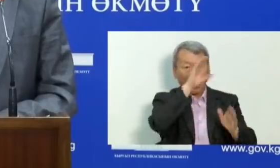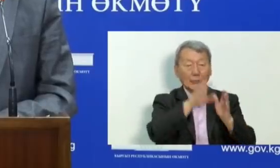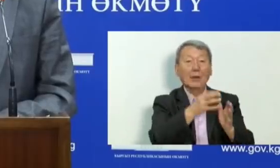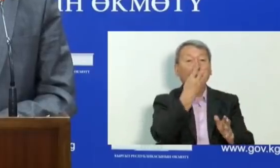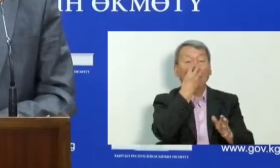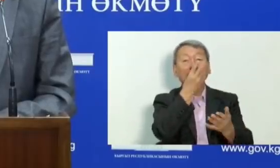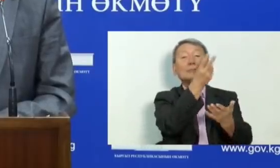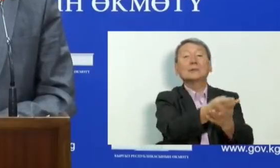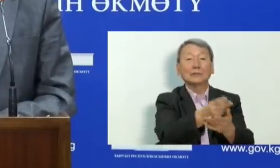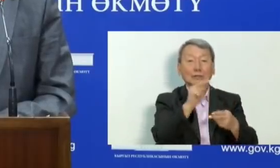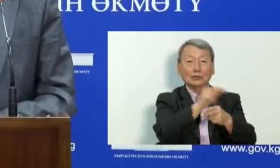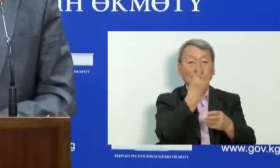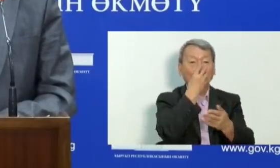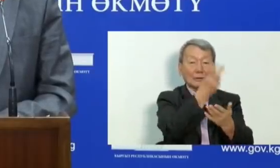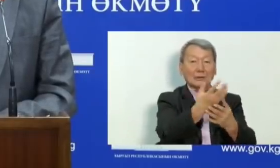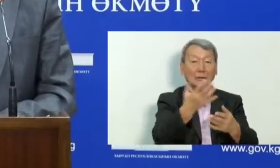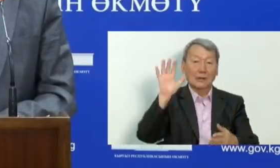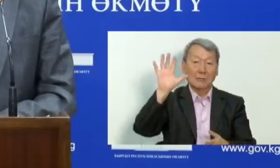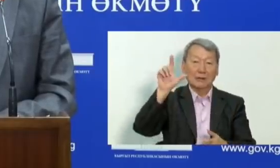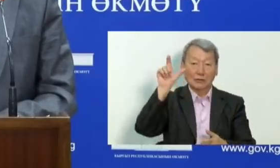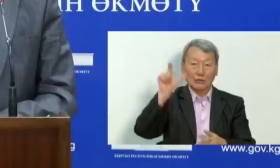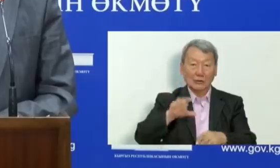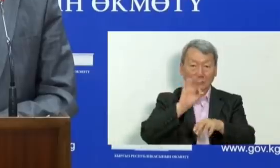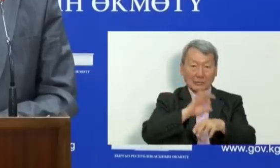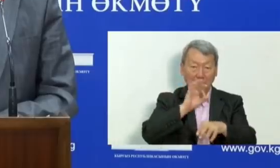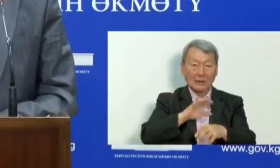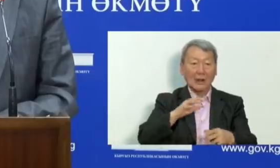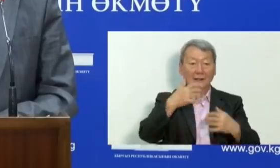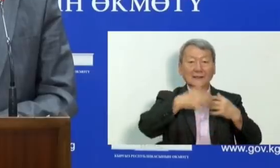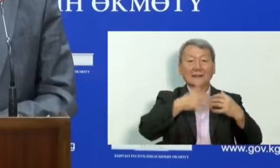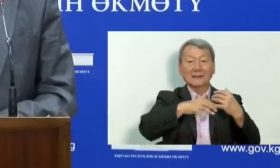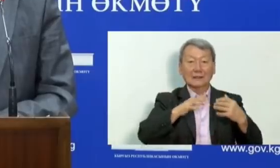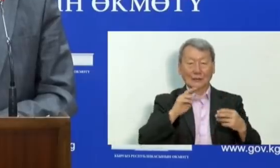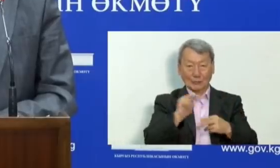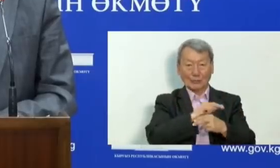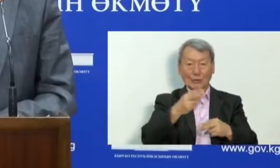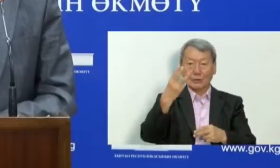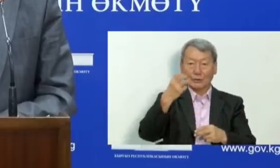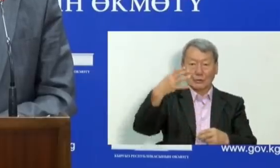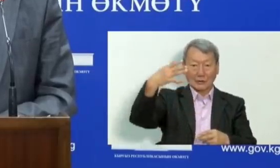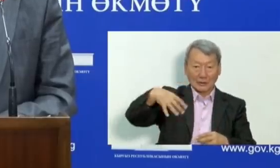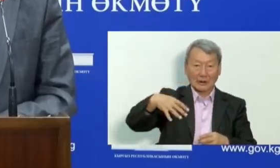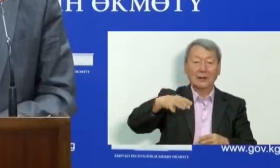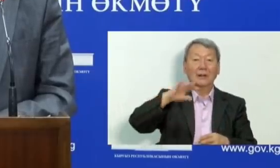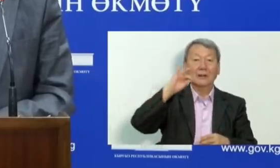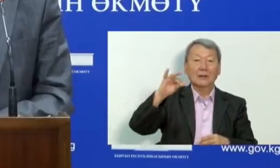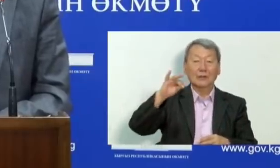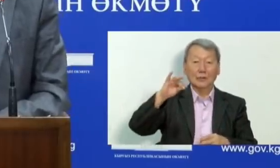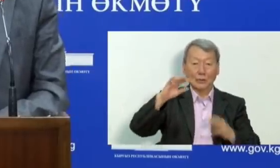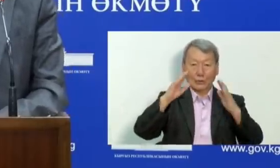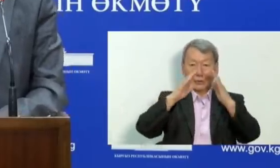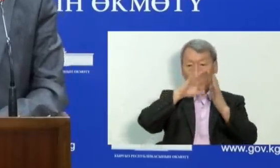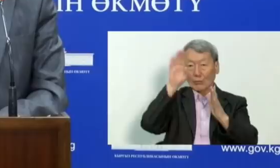реанимация жандандыруу бөлүмдөрүндө 5 оору турат, канааттандыраарлык калыбында 340 жана